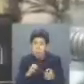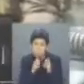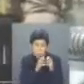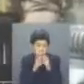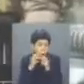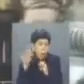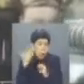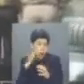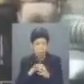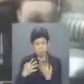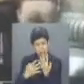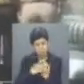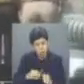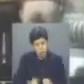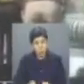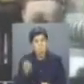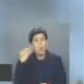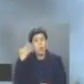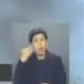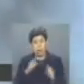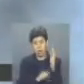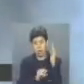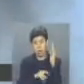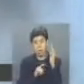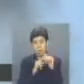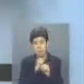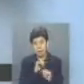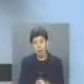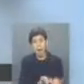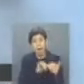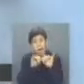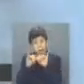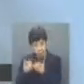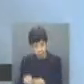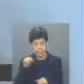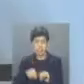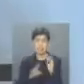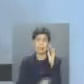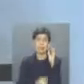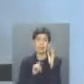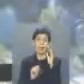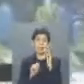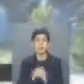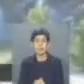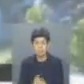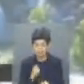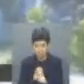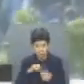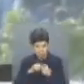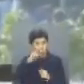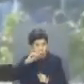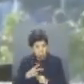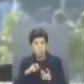ในทันตสถานวัยหนุ่มจังหวัดนครศรีธรรมราชก่อนที่จะถูกย้ายมาคุมขังในเรือนจำจังหวัดตรังและก่อเหตุซ้ำอีก